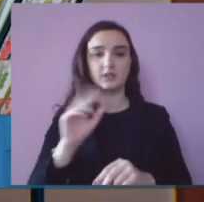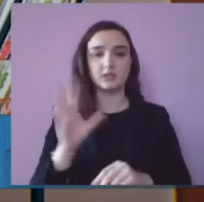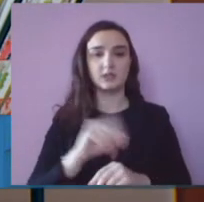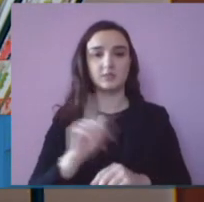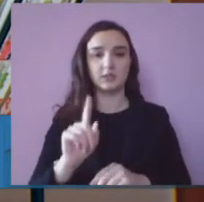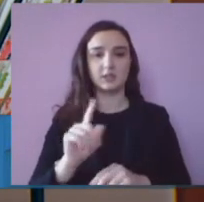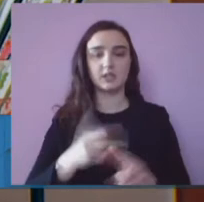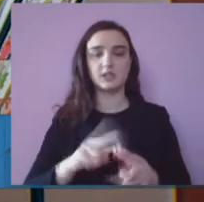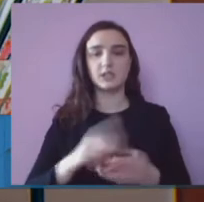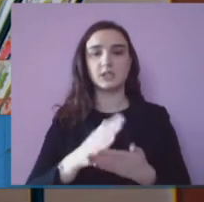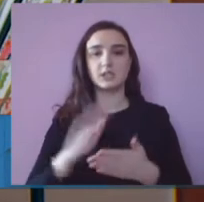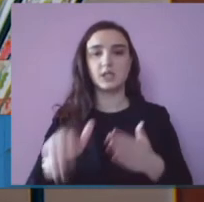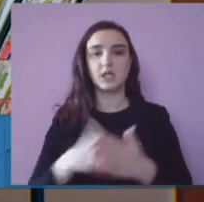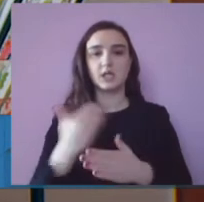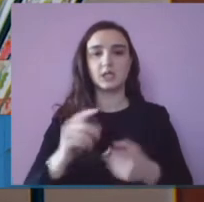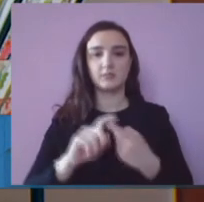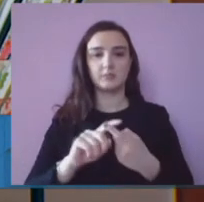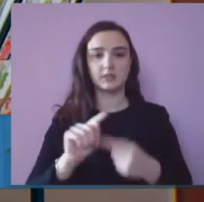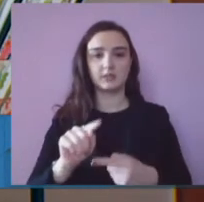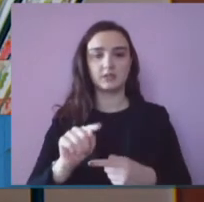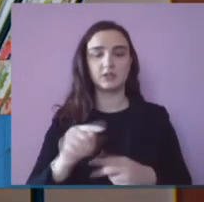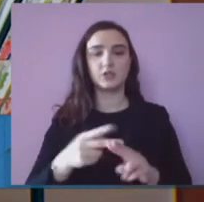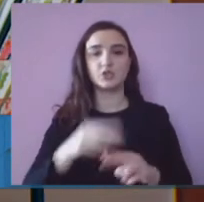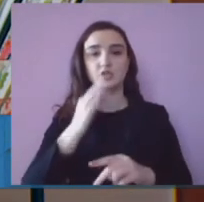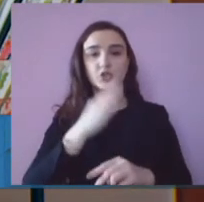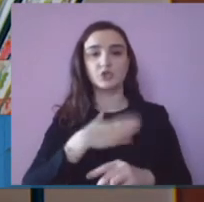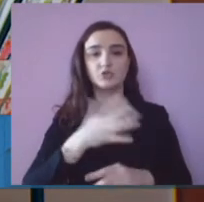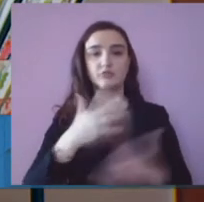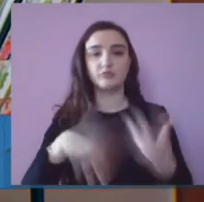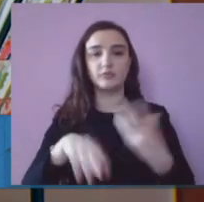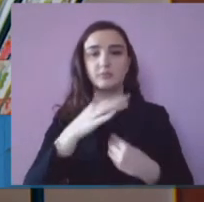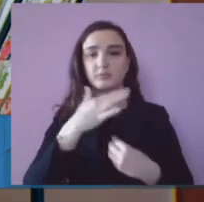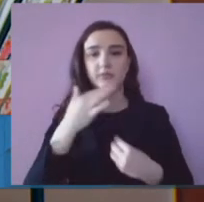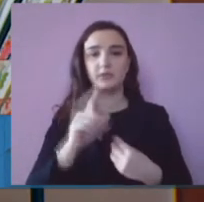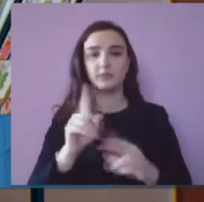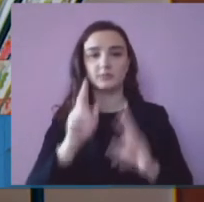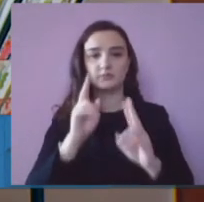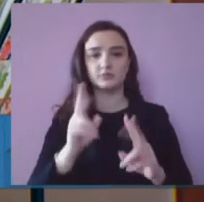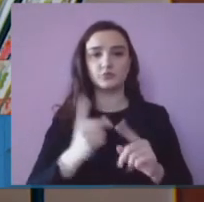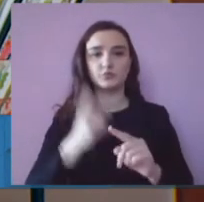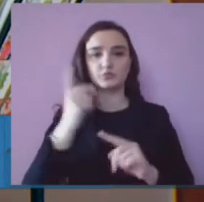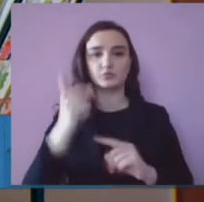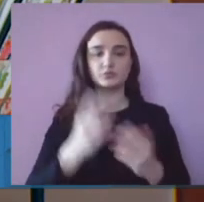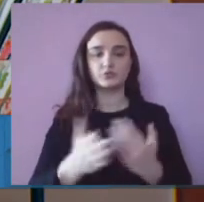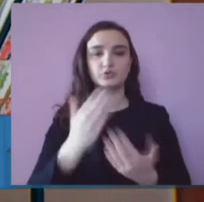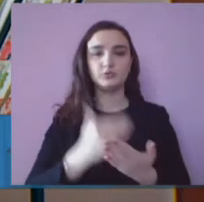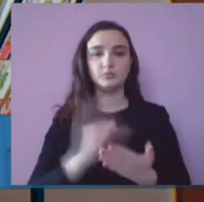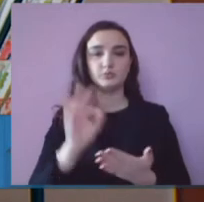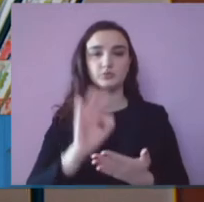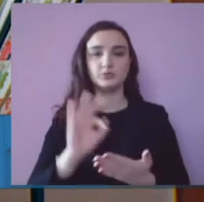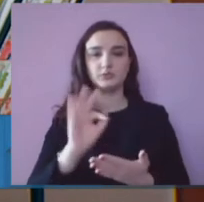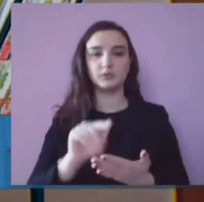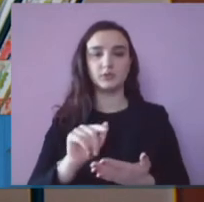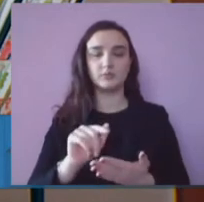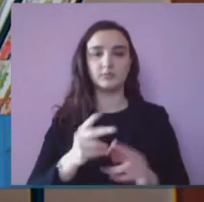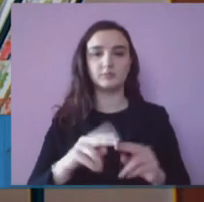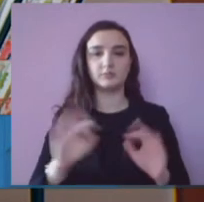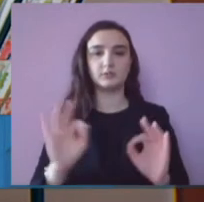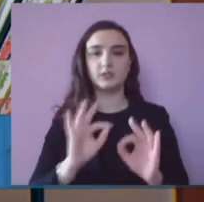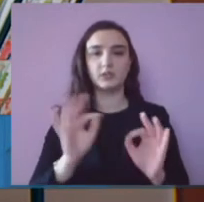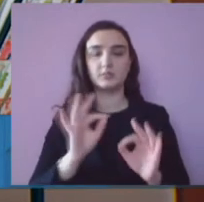არის ახალი ინფექცია. ჯერ ჩვენ ბევრი რამ არ ვიცით შორეული შედეგების შესახებ. არ არის